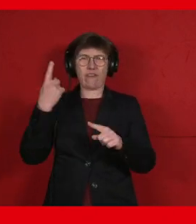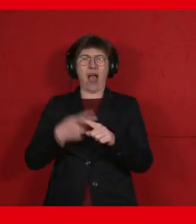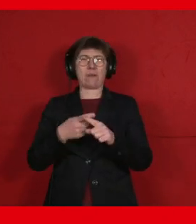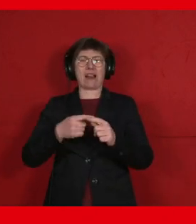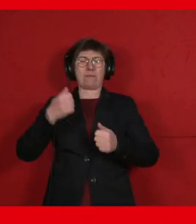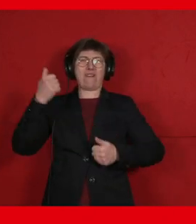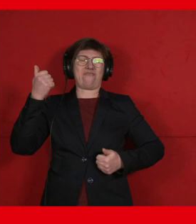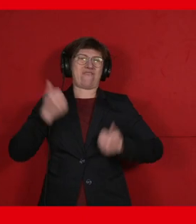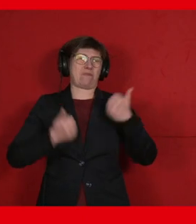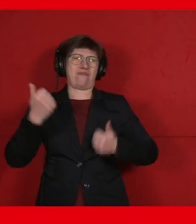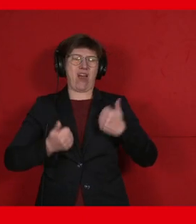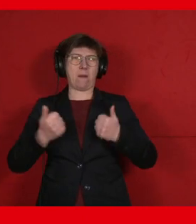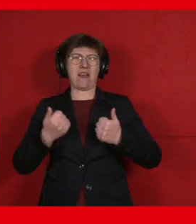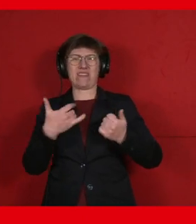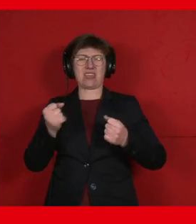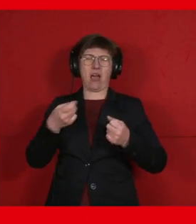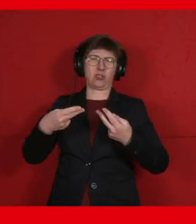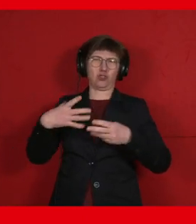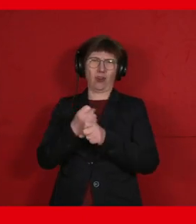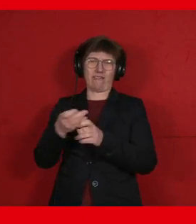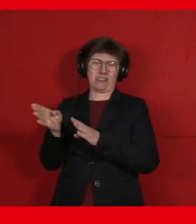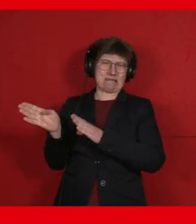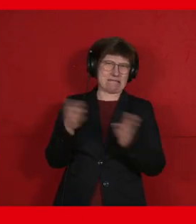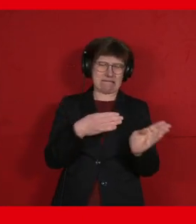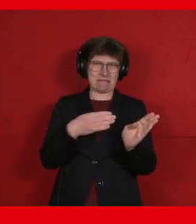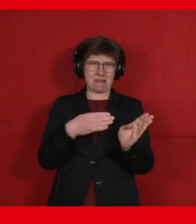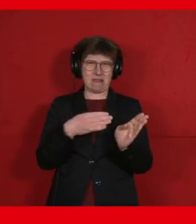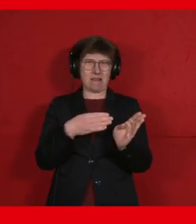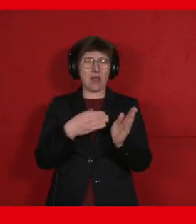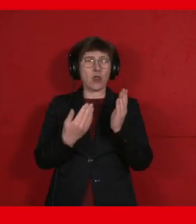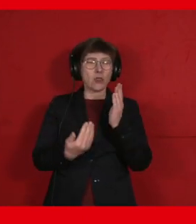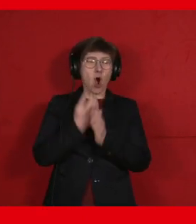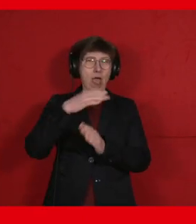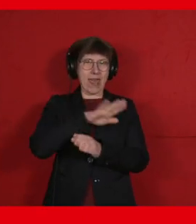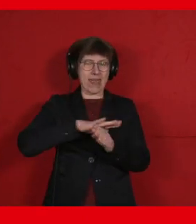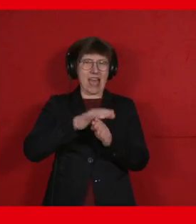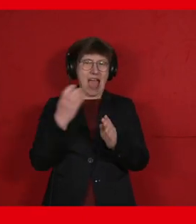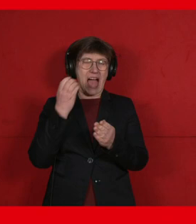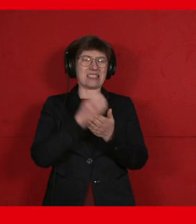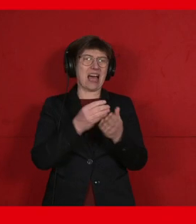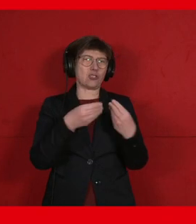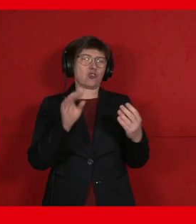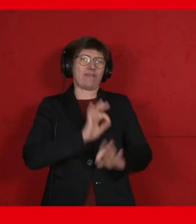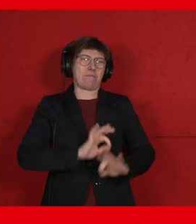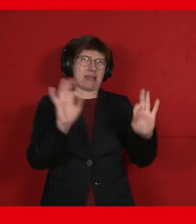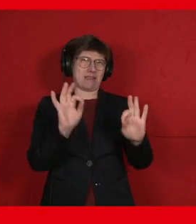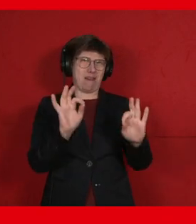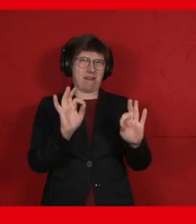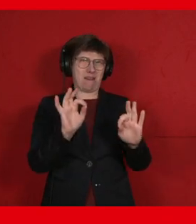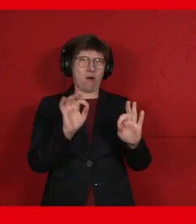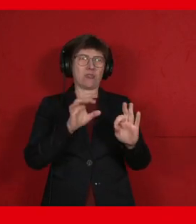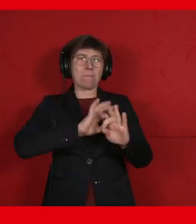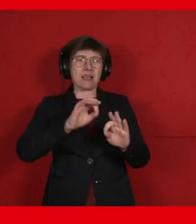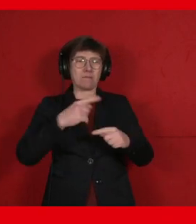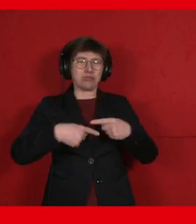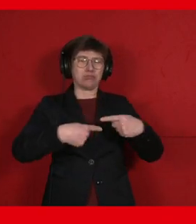einen Wettbewerb darum, wie wir das hinbekommen, dass man mit dem Neuen, mit dem Ersatzstoff besser fährt und am